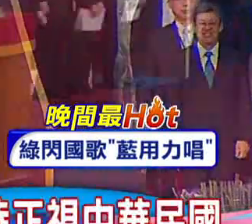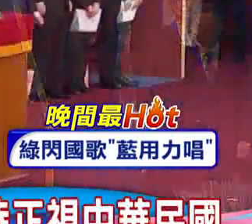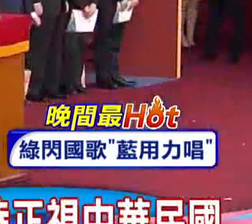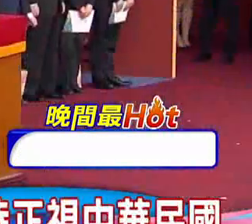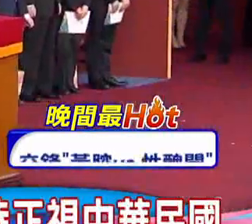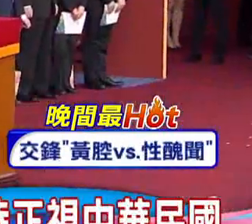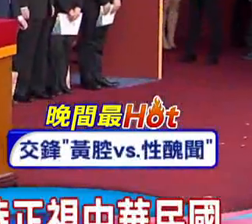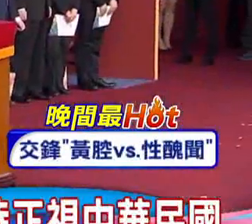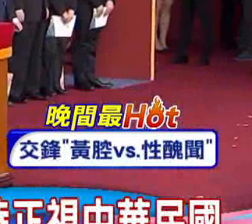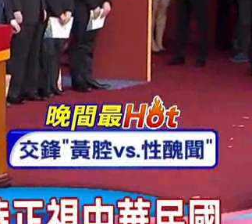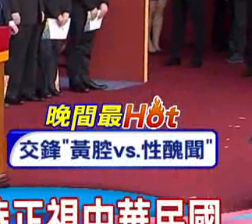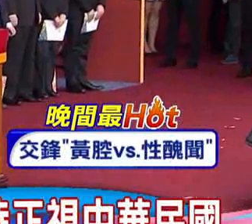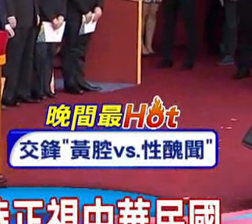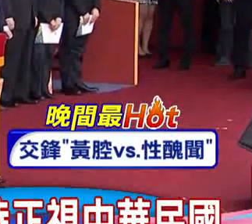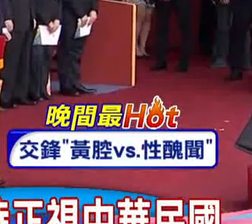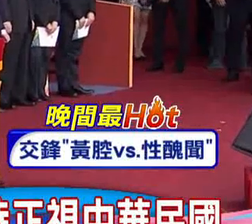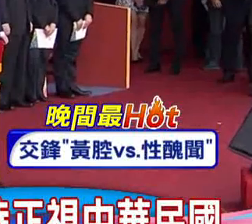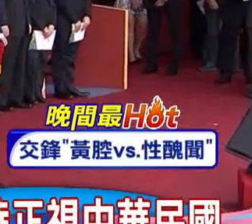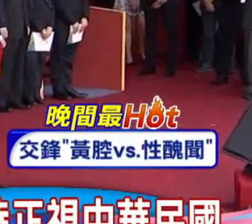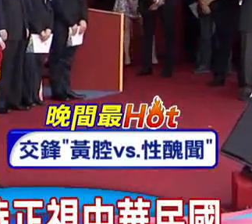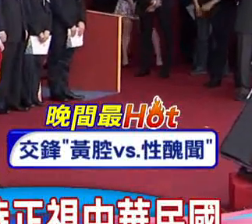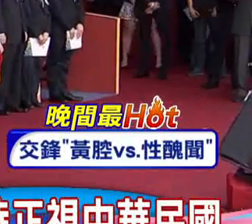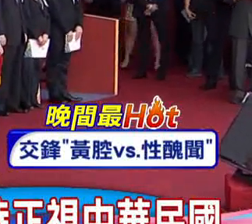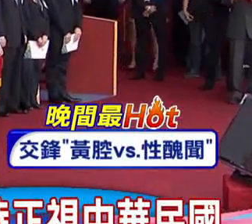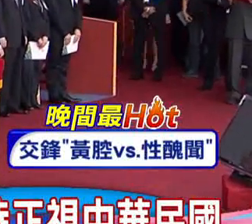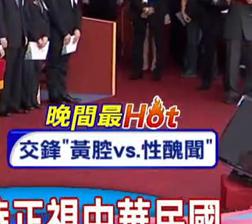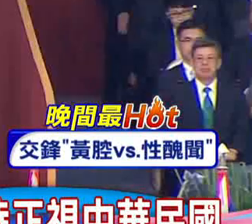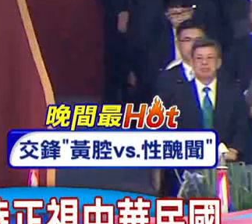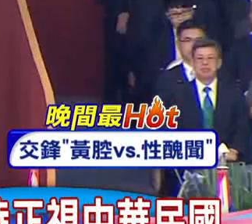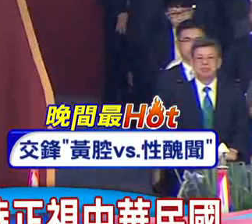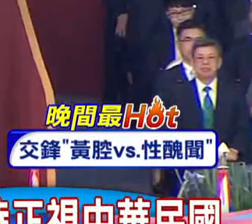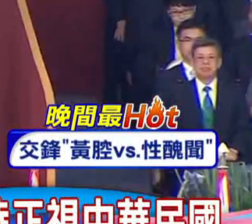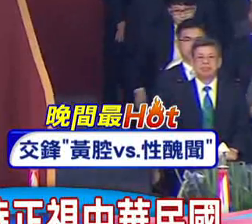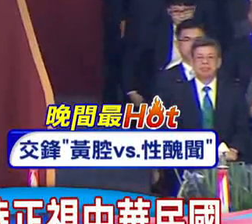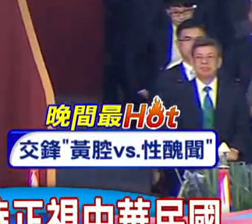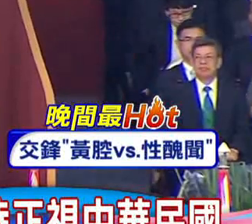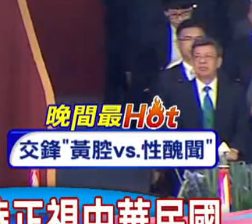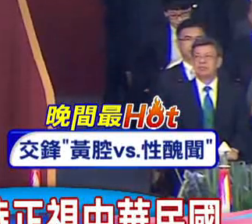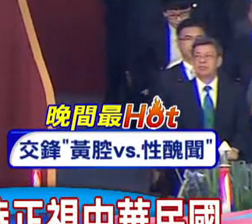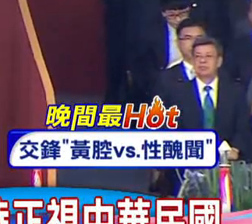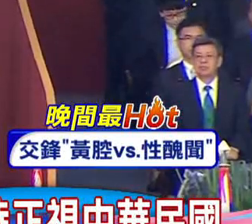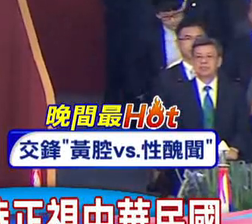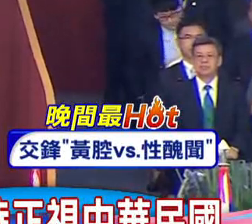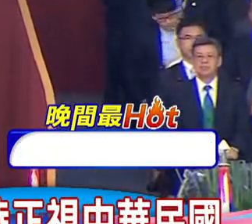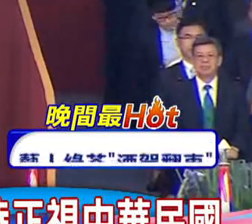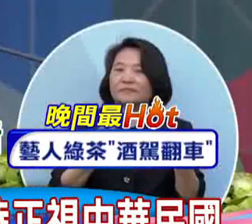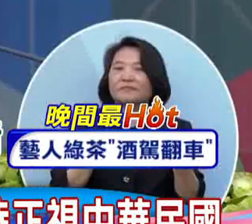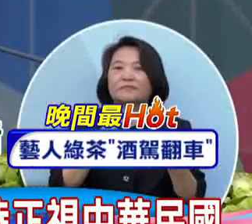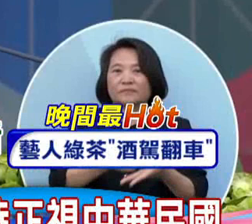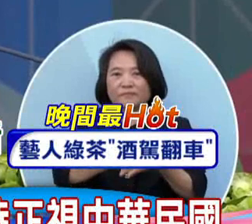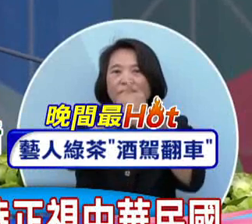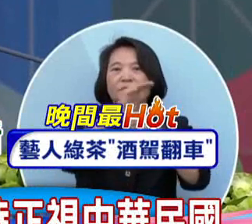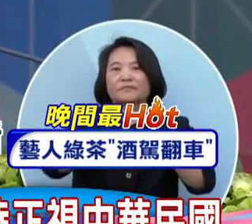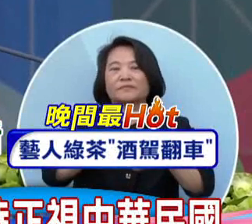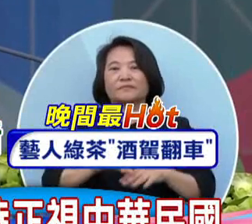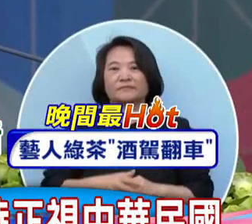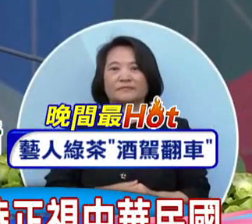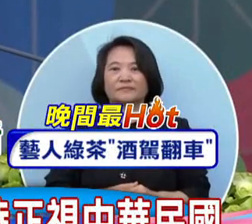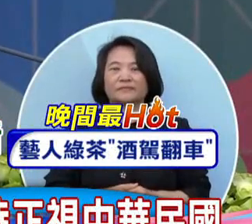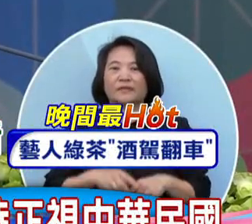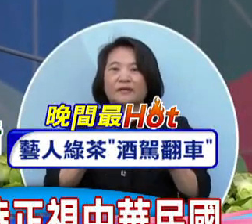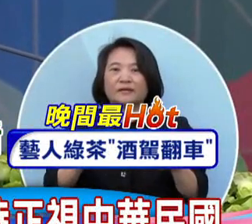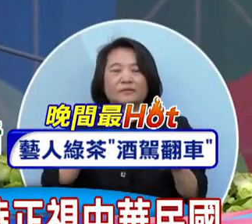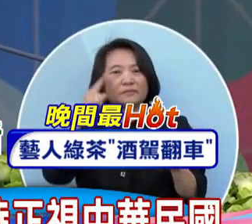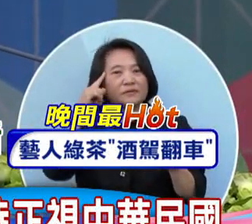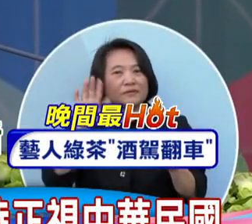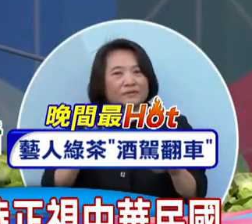上蔡英文向两岸的官礼嘉宾点头示意，25分钟国庆谈话为两岸关系补考作答。 两岸应该共